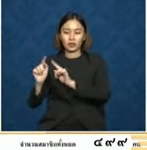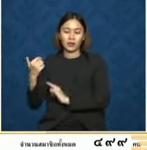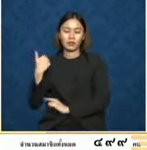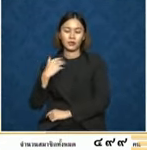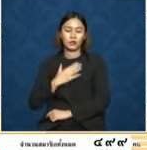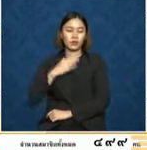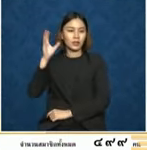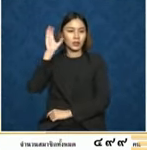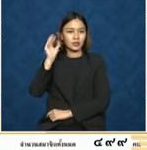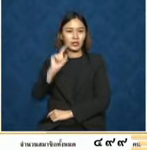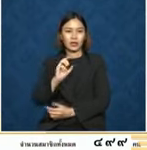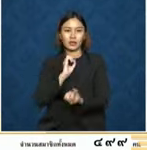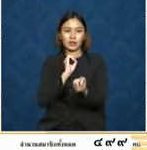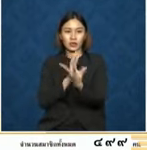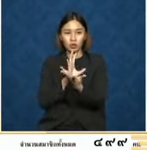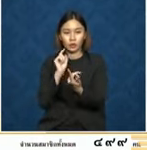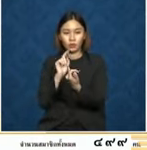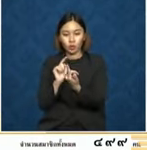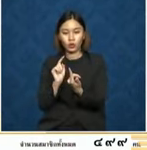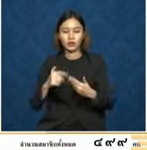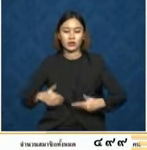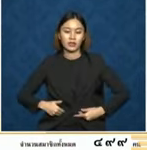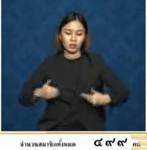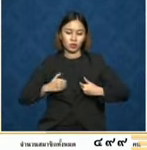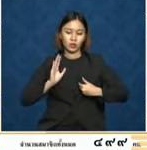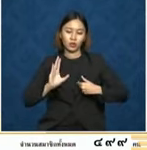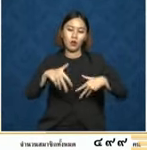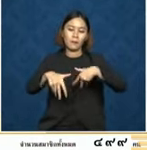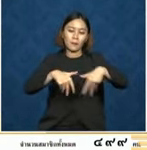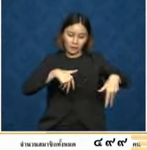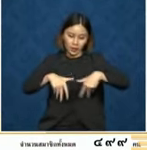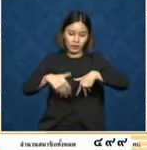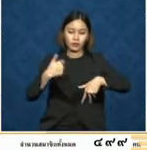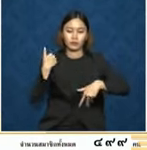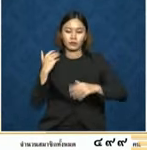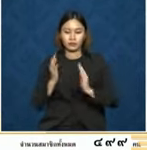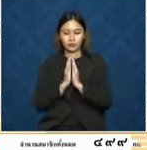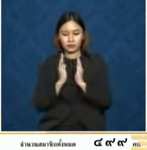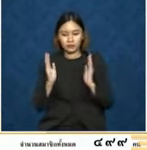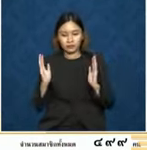าเรื่องนี้กระทบถึงปากท้องของพี่น้องประชาชนแน่นอนครับขอบคุณครับ